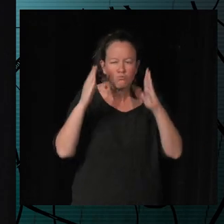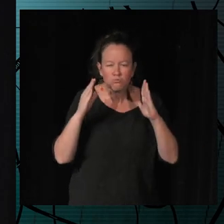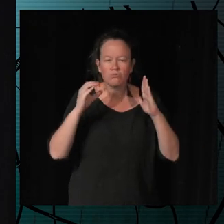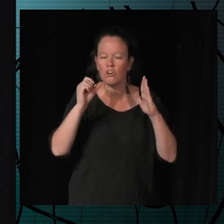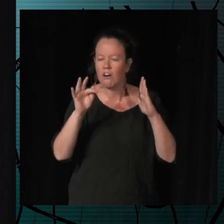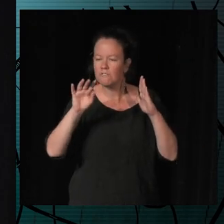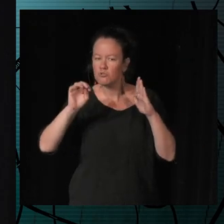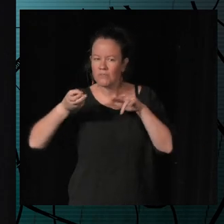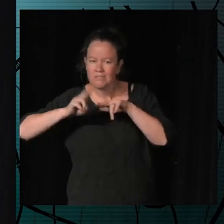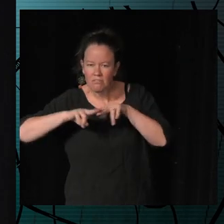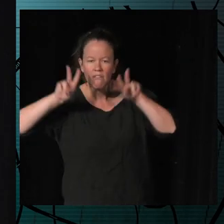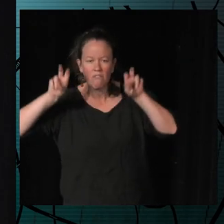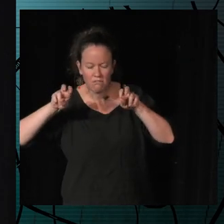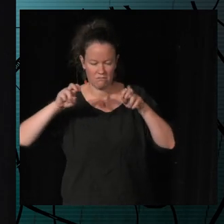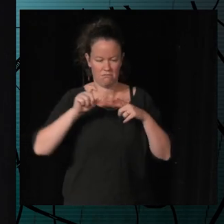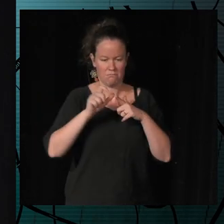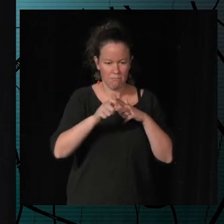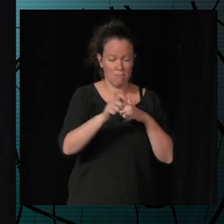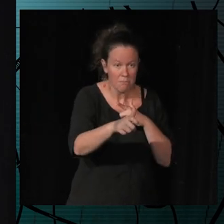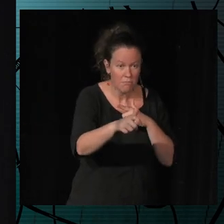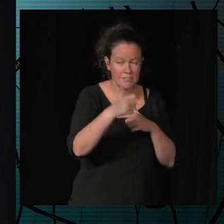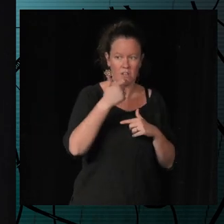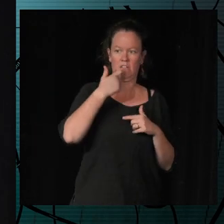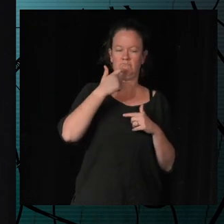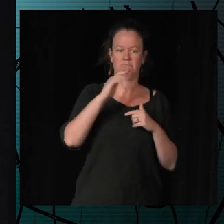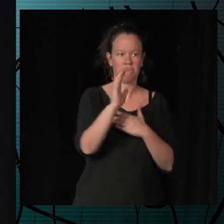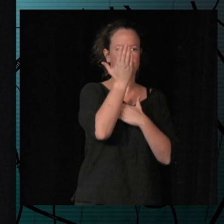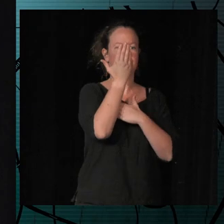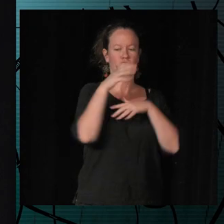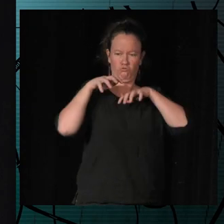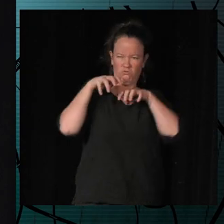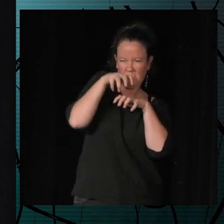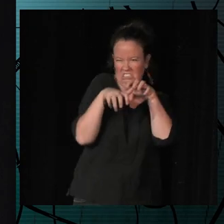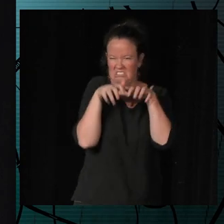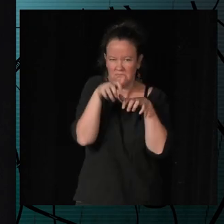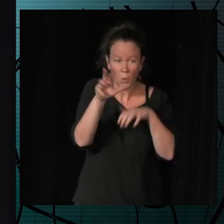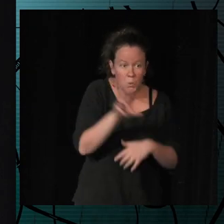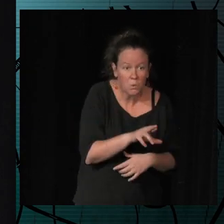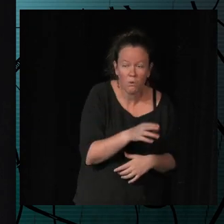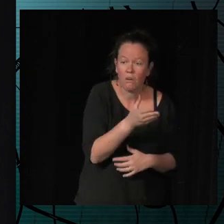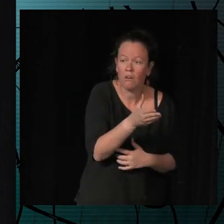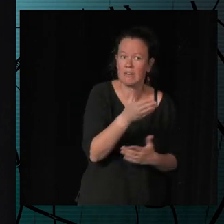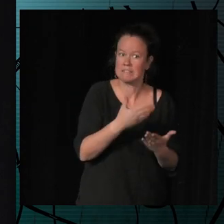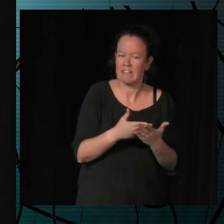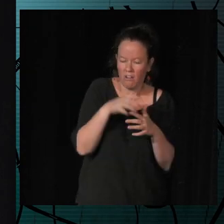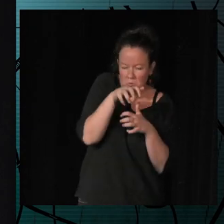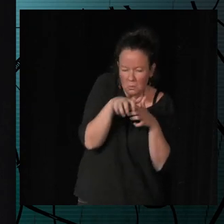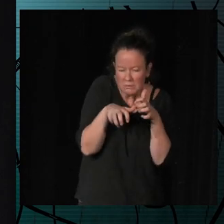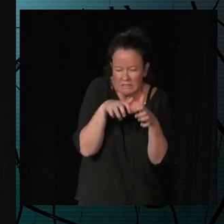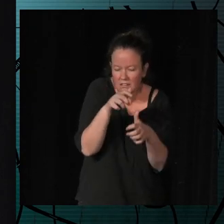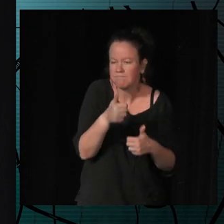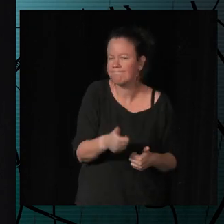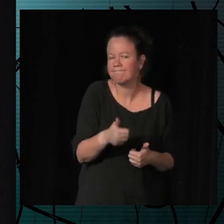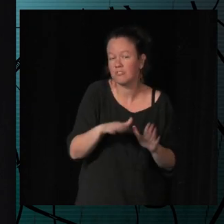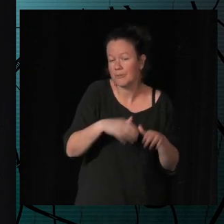notamment que il y a une réactivation un petit peu de cette image du du zombie qui qui a un bon client pour le jeu vidéo c'est un bon client parce que pas est-ce que c'est pas un peu